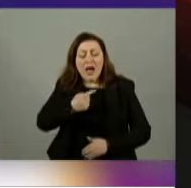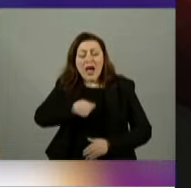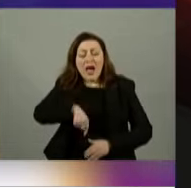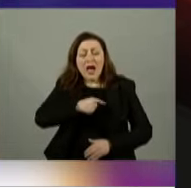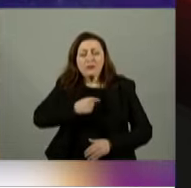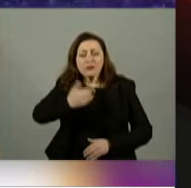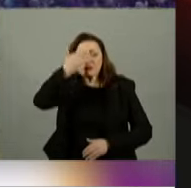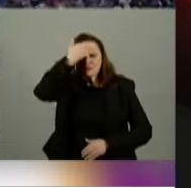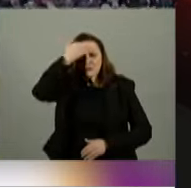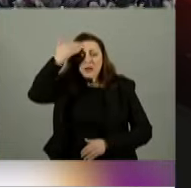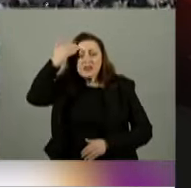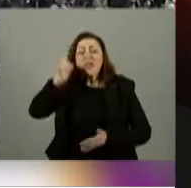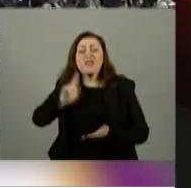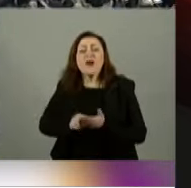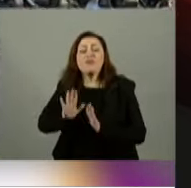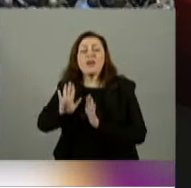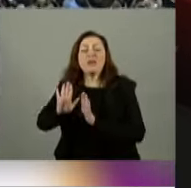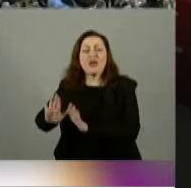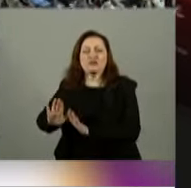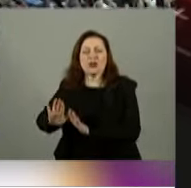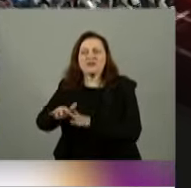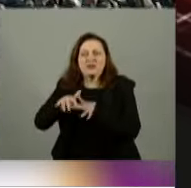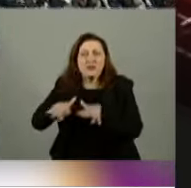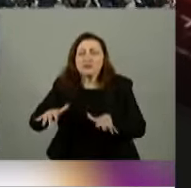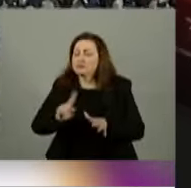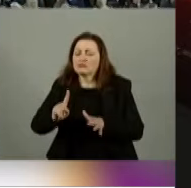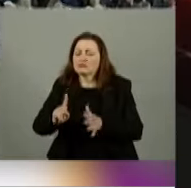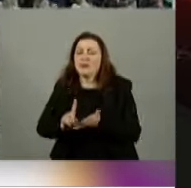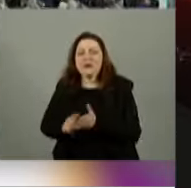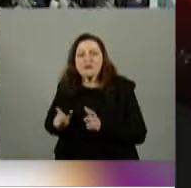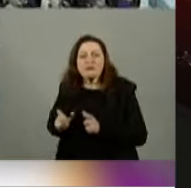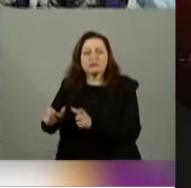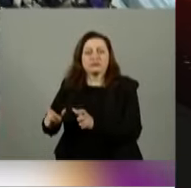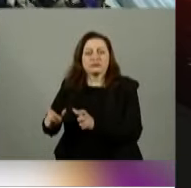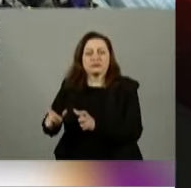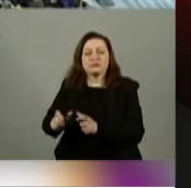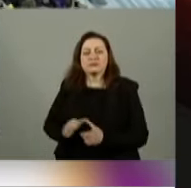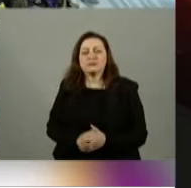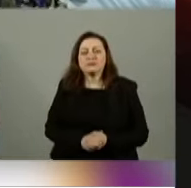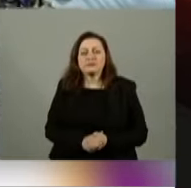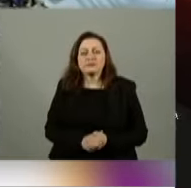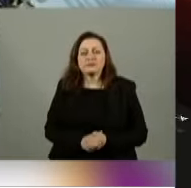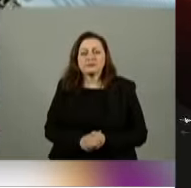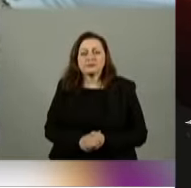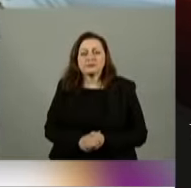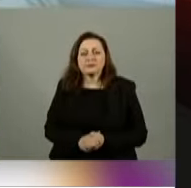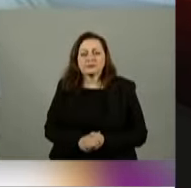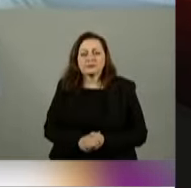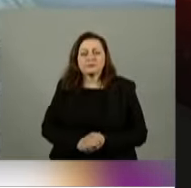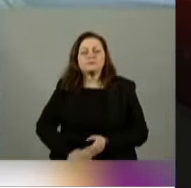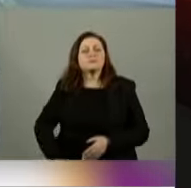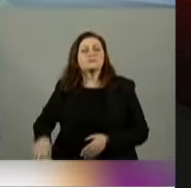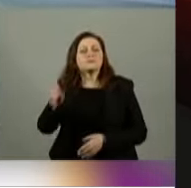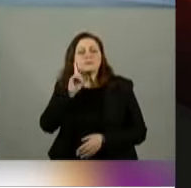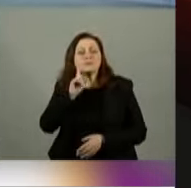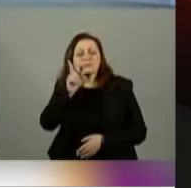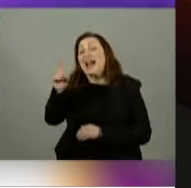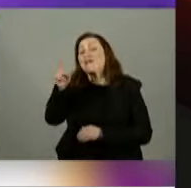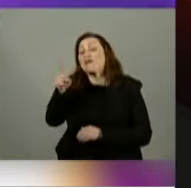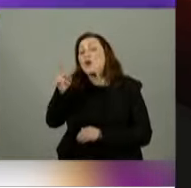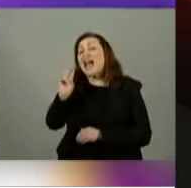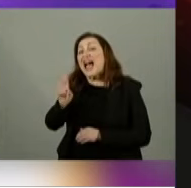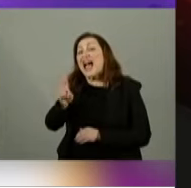σηκώνει χειρόφρενο το κόμμα και ξαναξεκινάει από την αρχή μια διαδικασία η οποία εικάζουμε αμφότεροι ότι μάλλον θα τον τραυματίσει